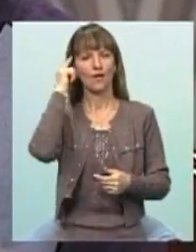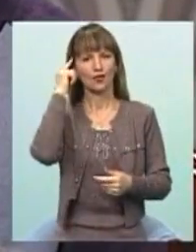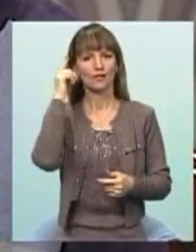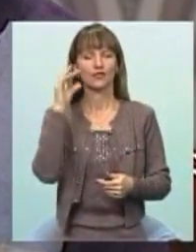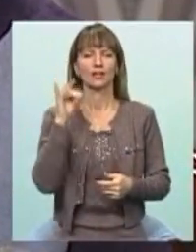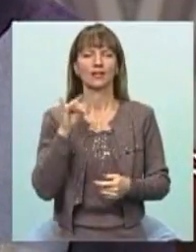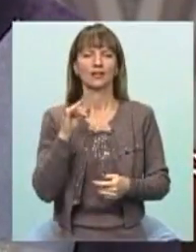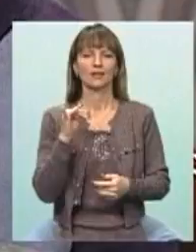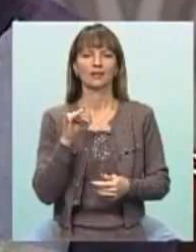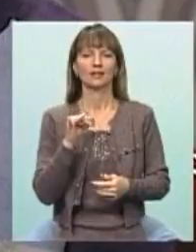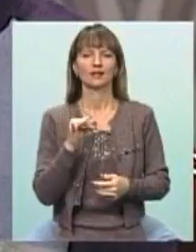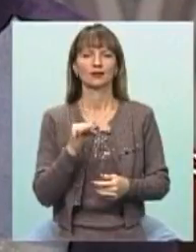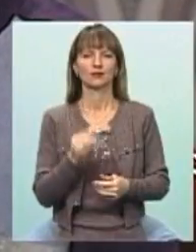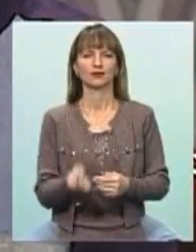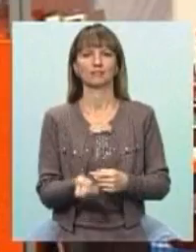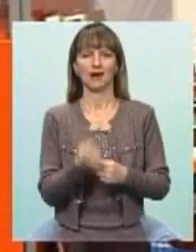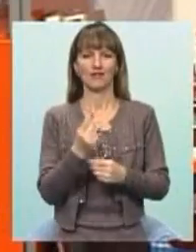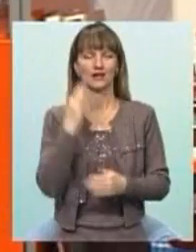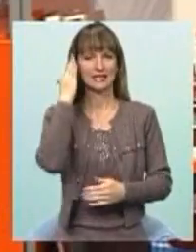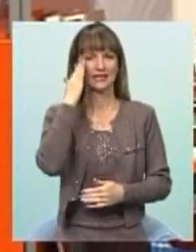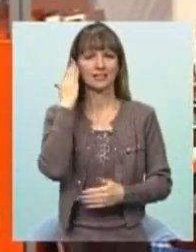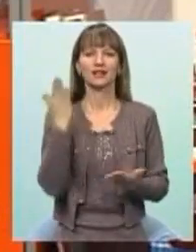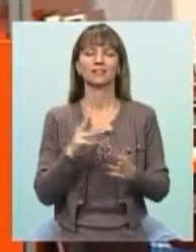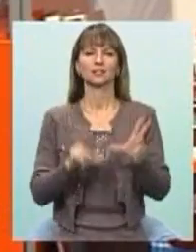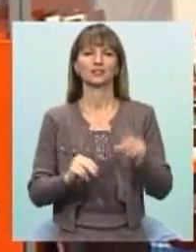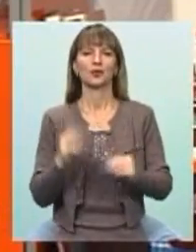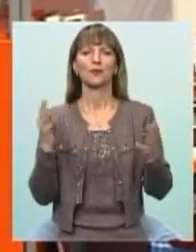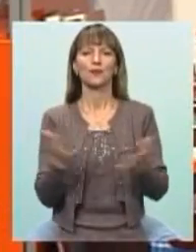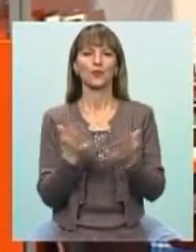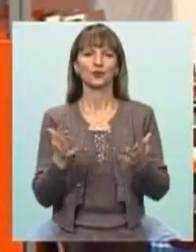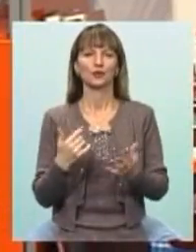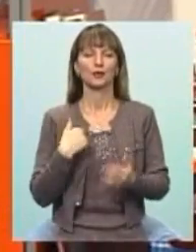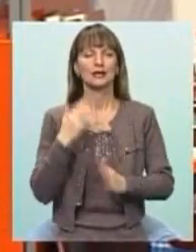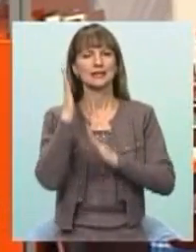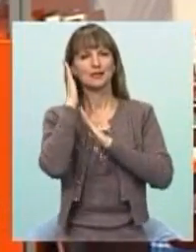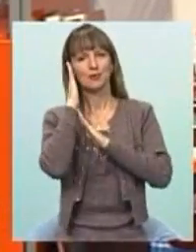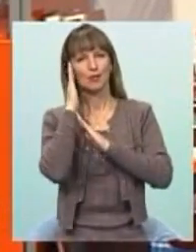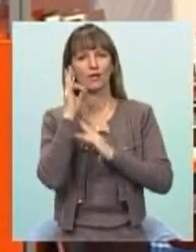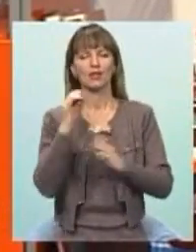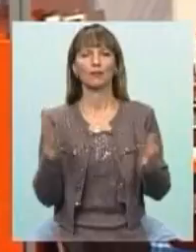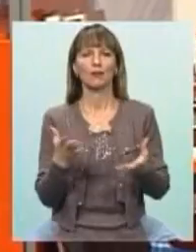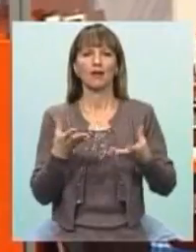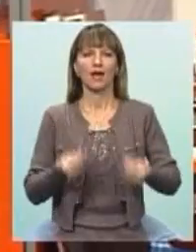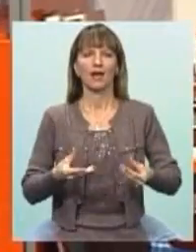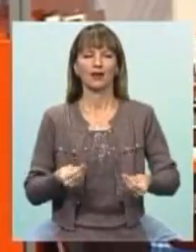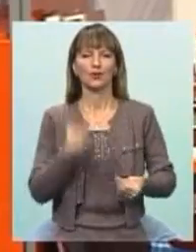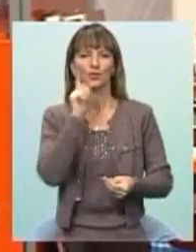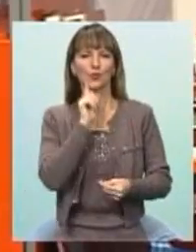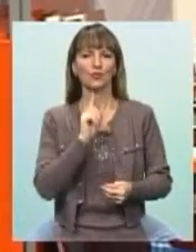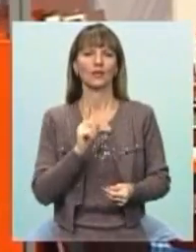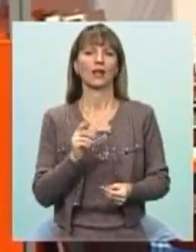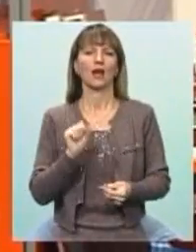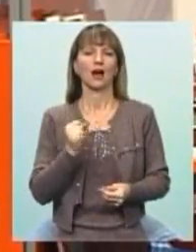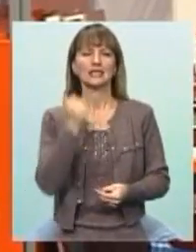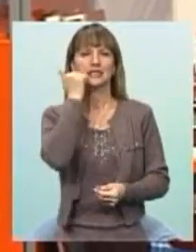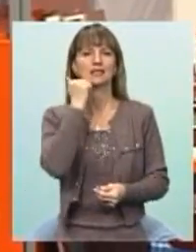тобі присіняються сни. Як ти взагалі вважаєш, от подушка, так? Ми спимо зараз на подушках, м'яких, пухких, а, напевно, в